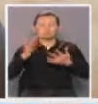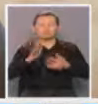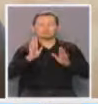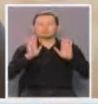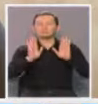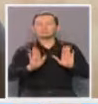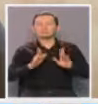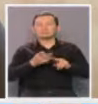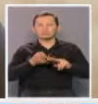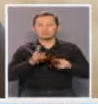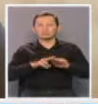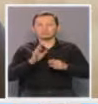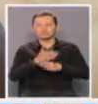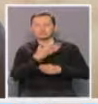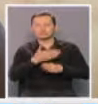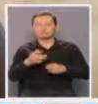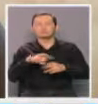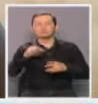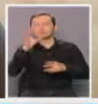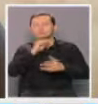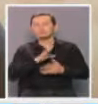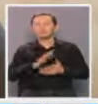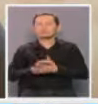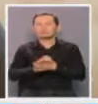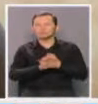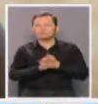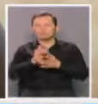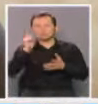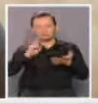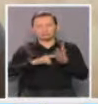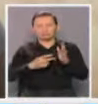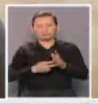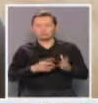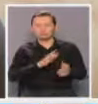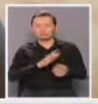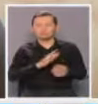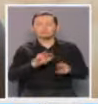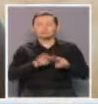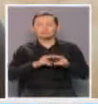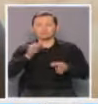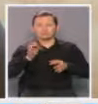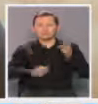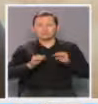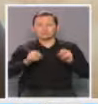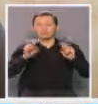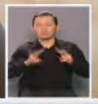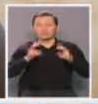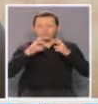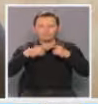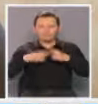ним распределяются именно те дела, где возможно урегулировать конфликт мирным путем. Судьи, значит, ведут